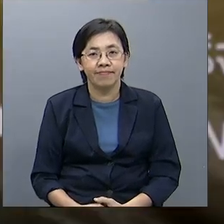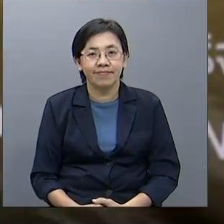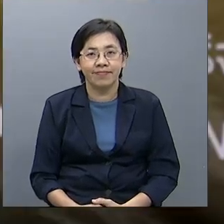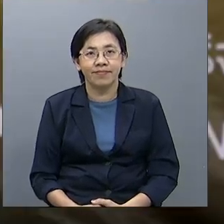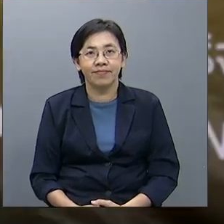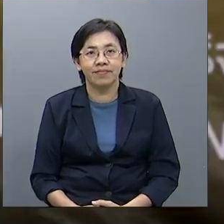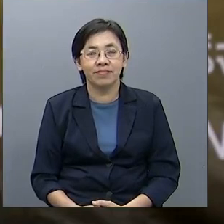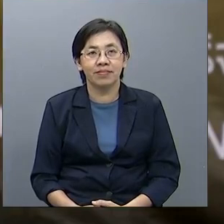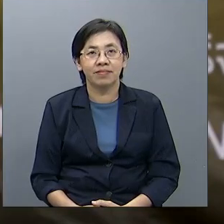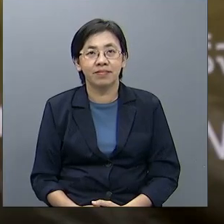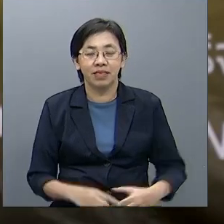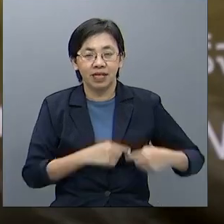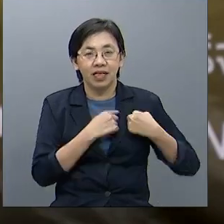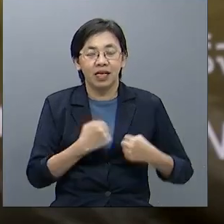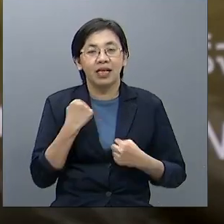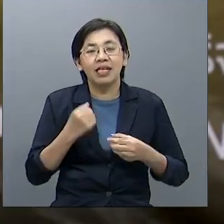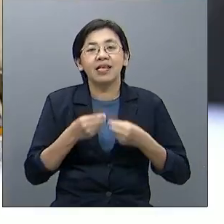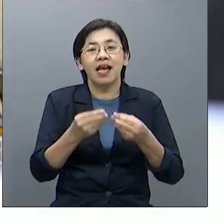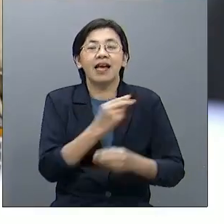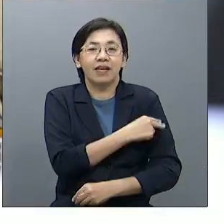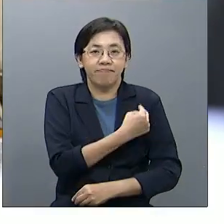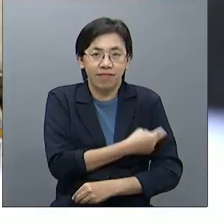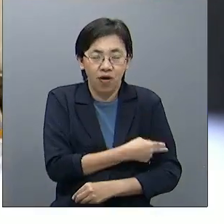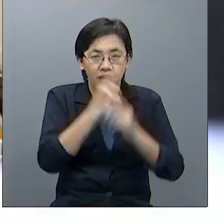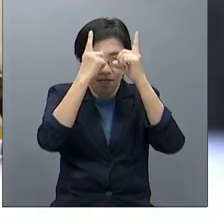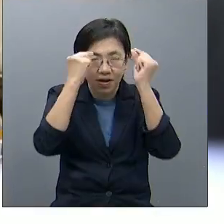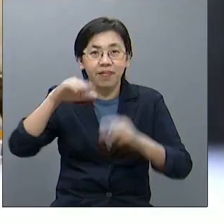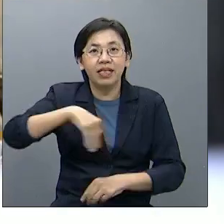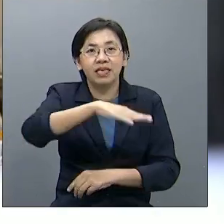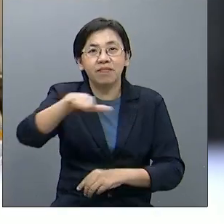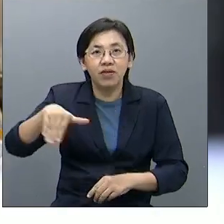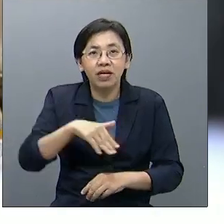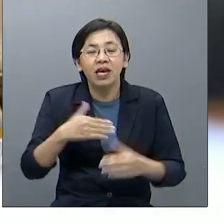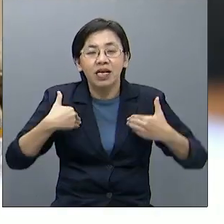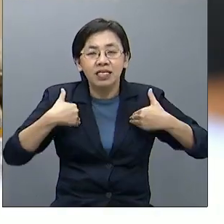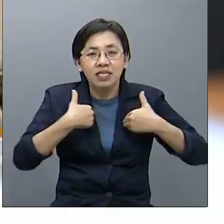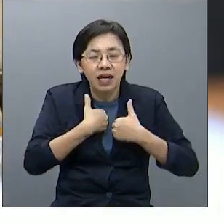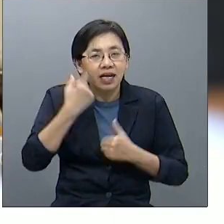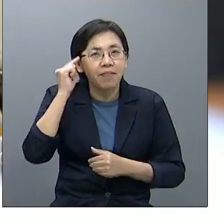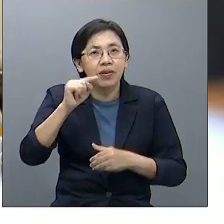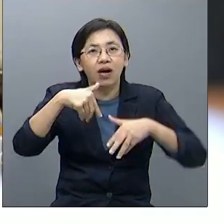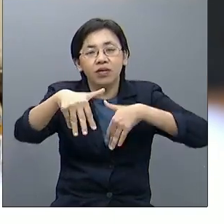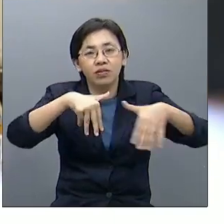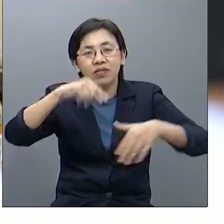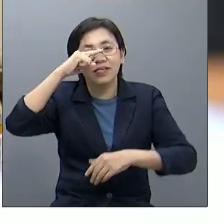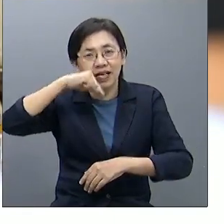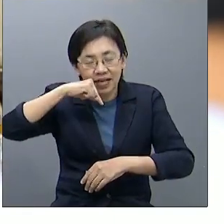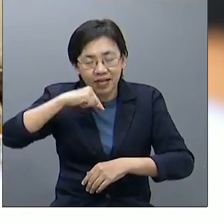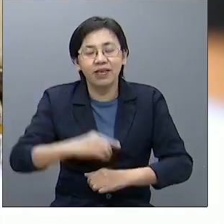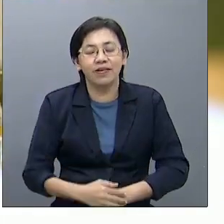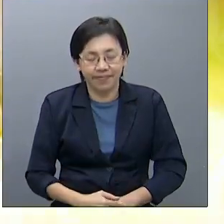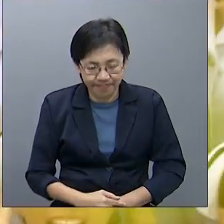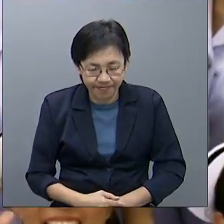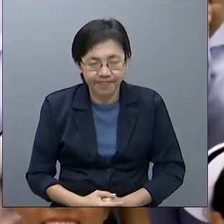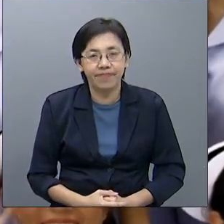เป็นกำลังใจให้คุณหมอคุณพยาบาลทุกๆคนนะครับขอบคุณที่เหนื่อยเพื่อคนไทยคนเรา